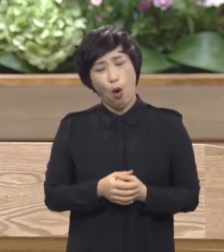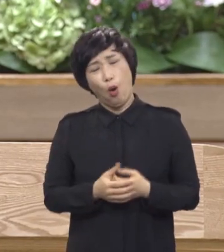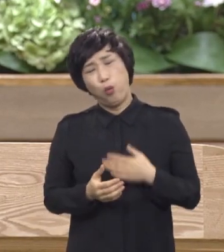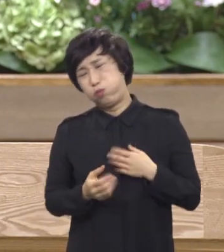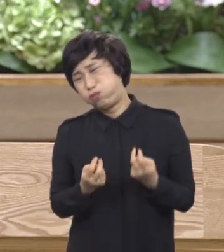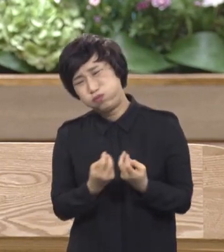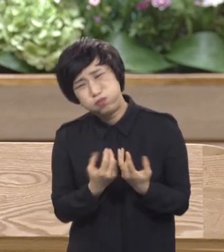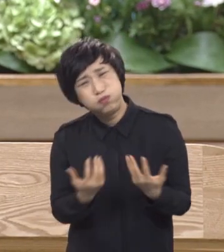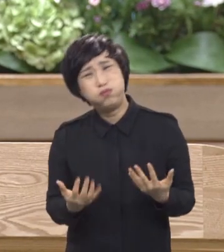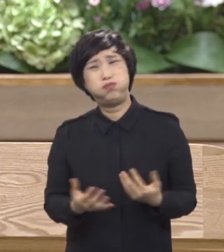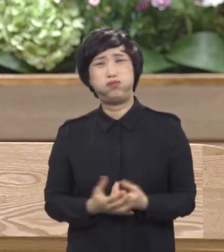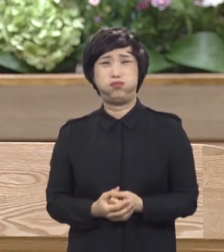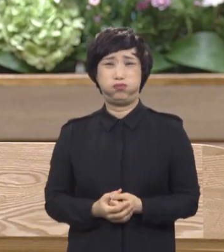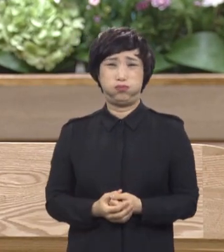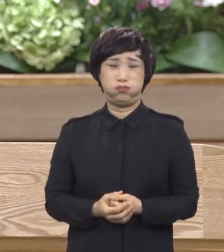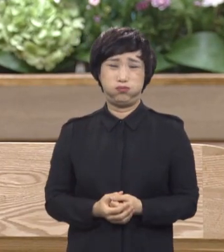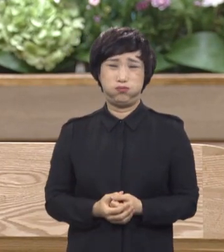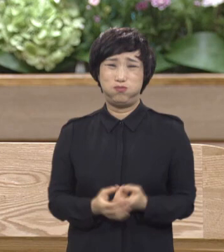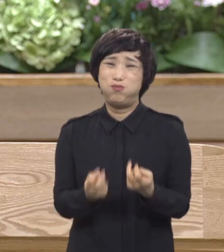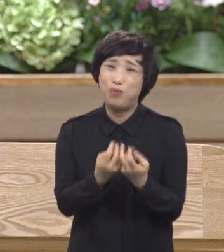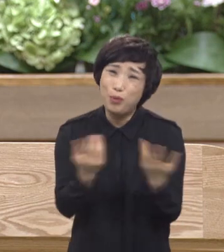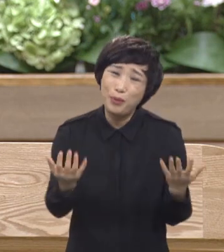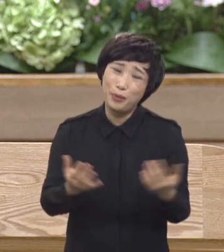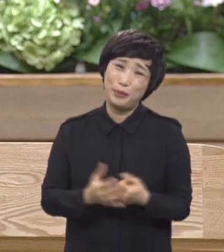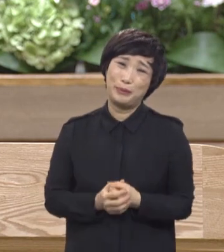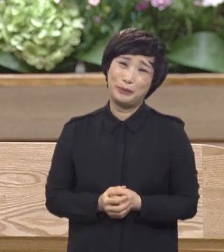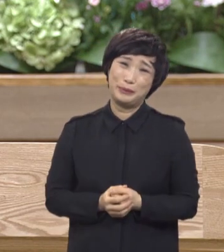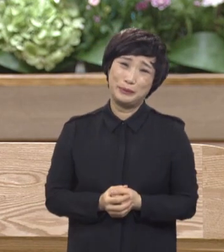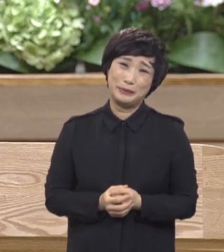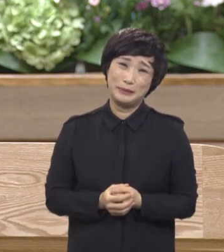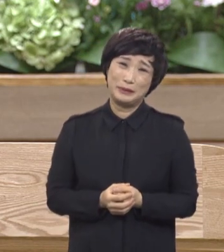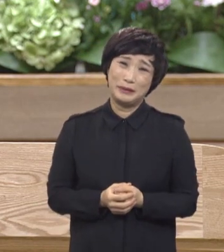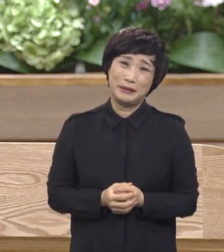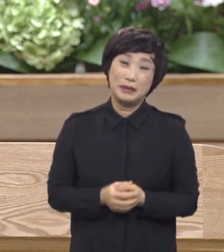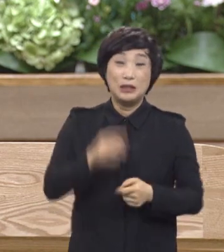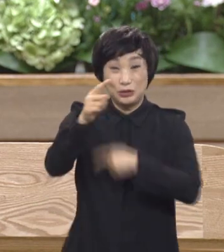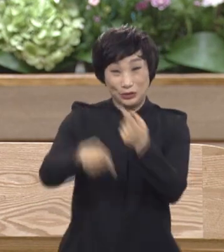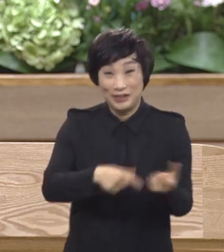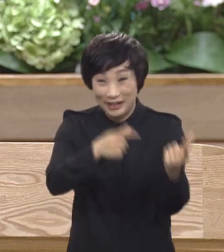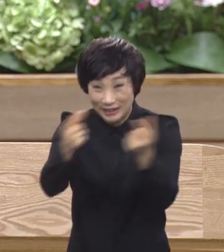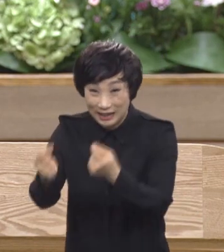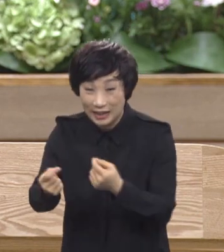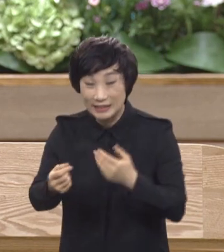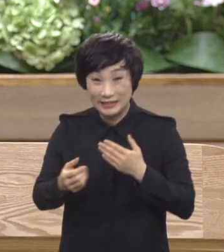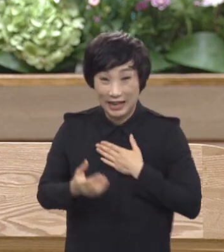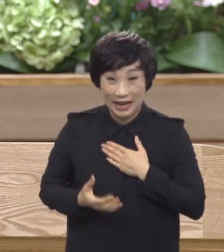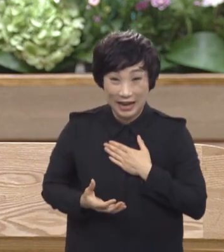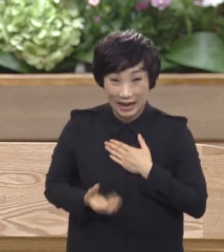없는 사람이야 대책이 없는 사람 다같이 내가 가진